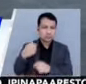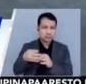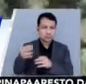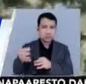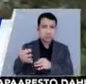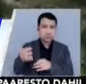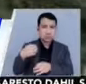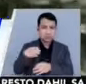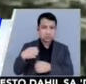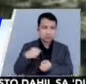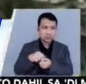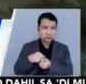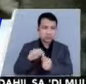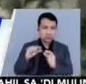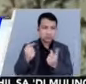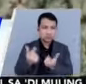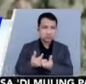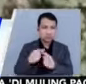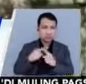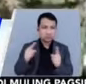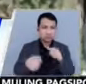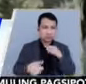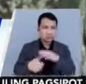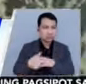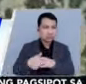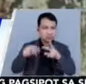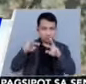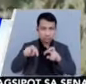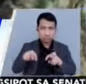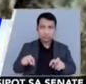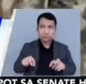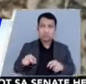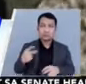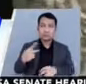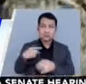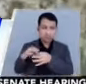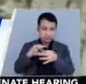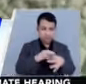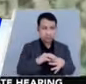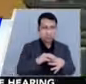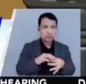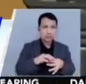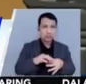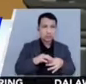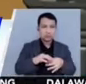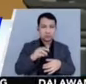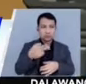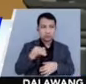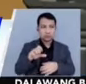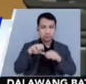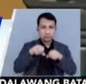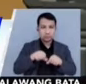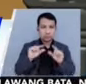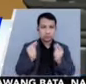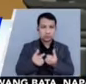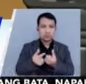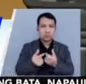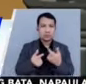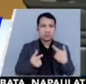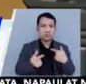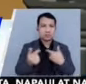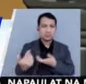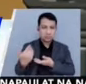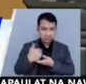grupo. Pero lumalabas sa paunang investigasyon na sangkot daw sa huli dap ang grupong ito. Marami na pong lumapit sa ating istasyon